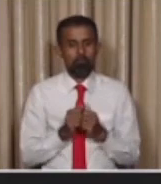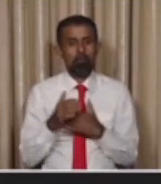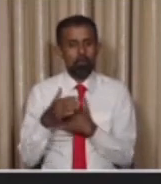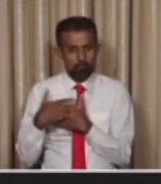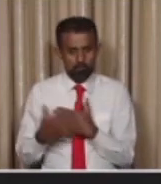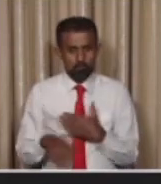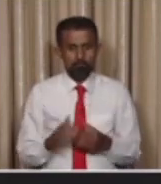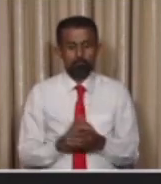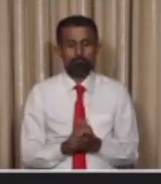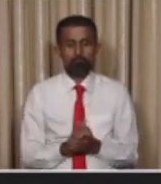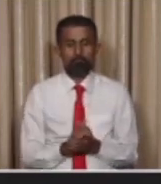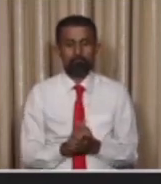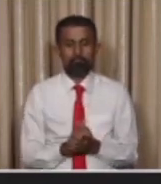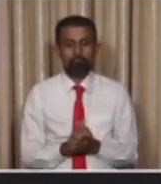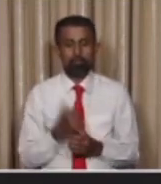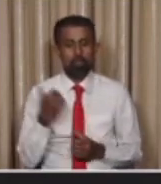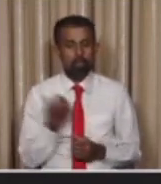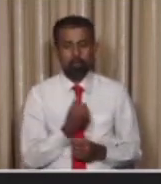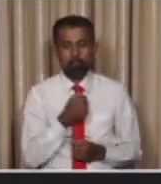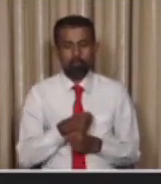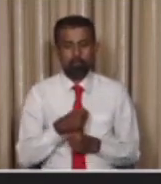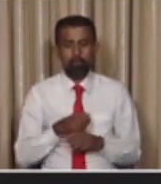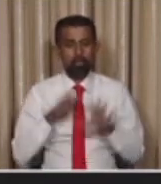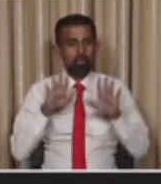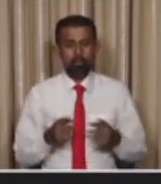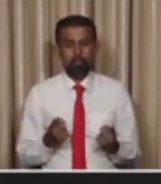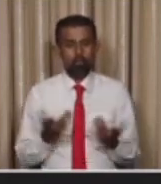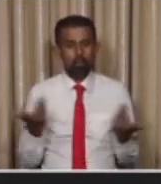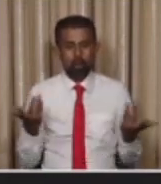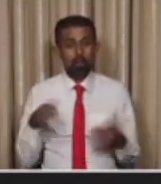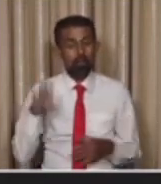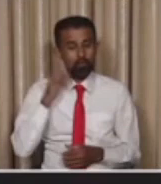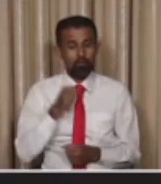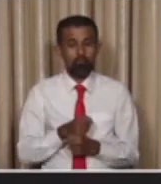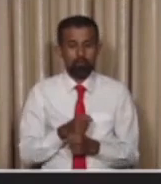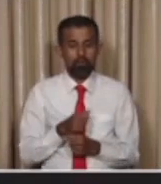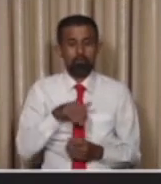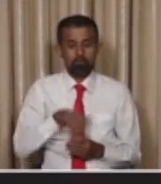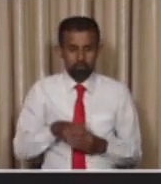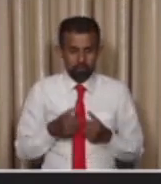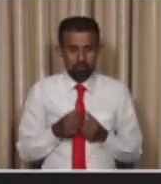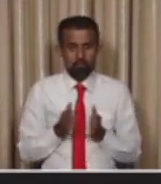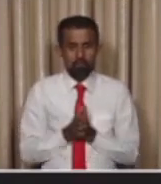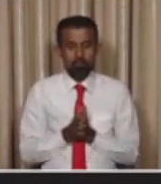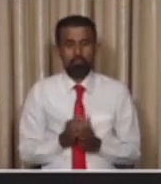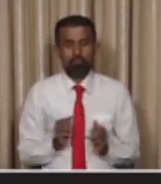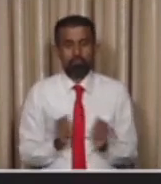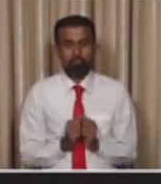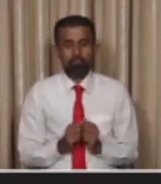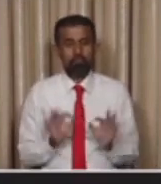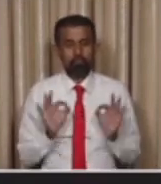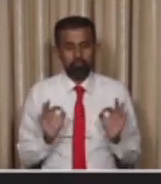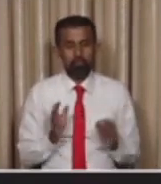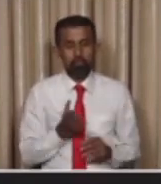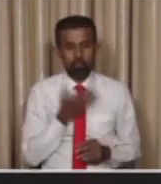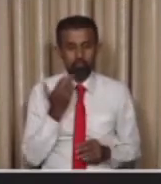හිටියා. අලුතෙන් ආණ්ඩුවක් එනකන් ඉන්න ඕනේ නැහැ. එදා තිබිච්ච ආණ්ඩුවේම මේ ගැන තමන්ගේ රාජකාරිය ඉටු කරන්න තිබුණා